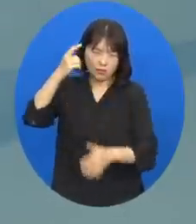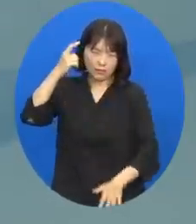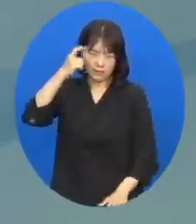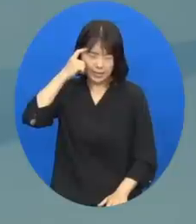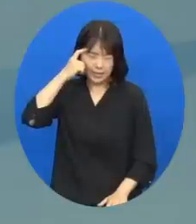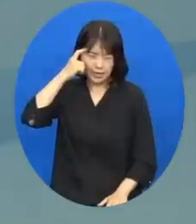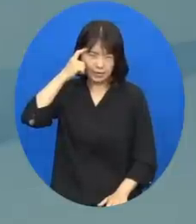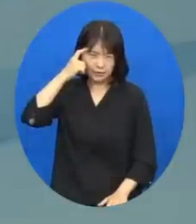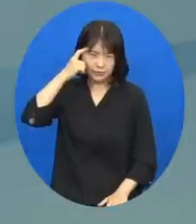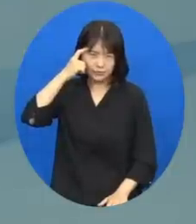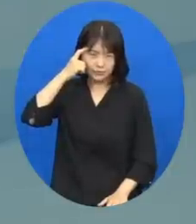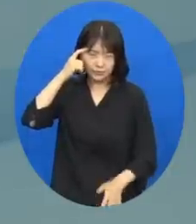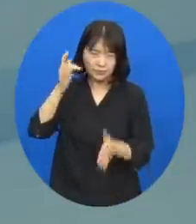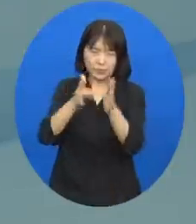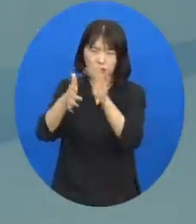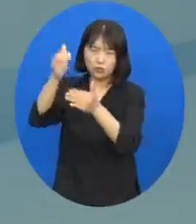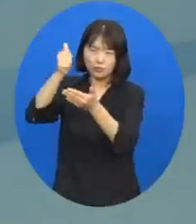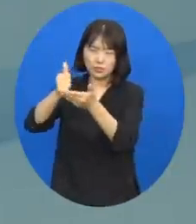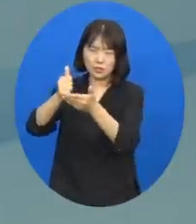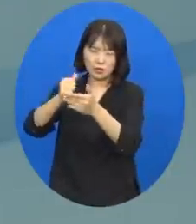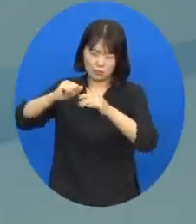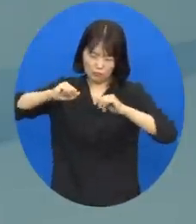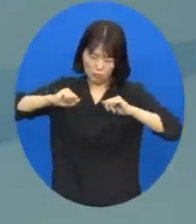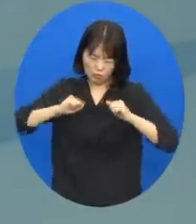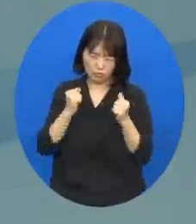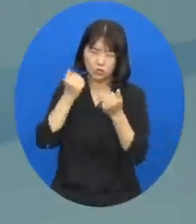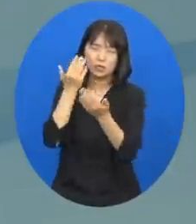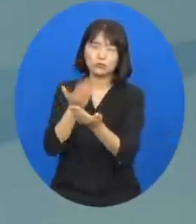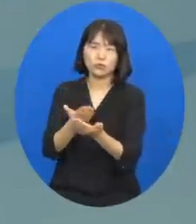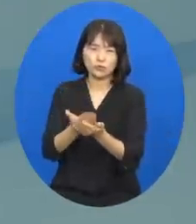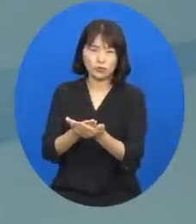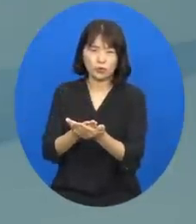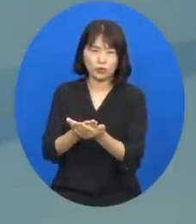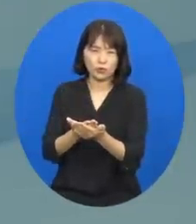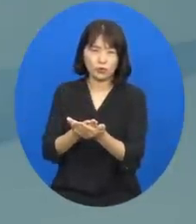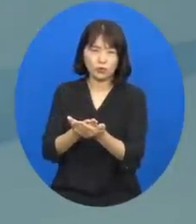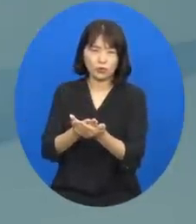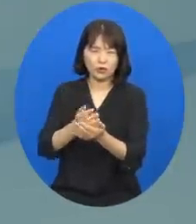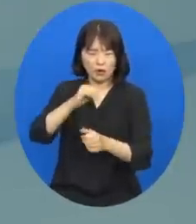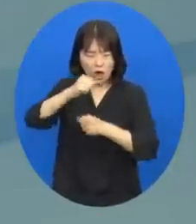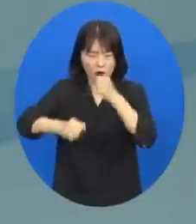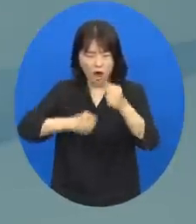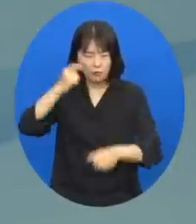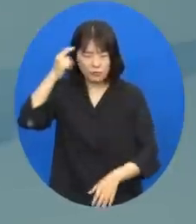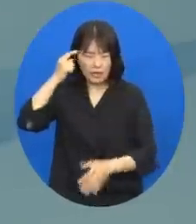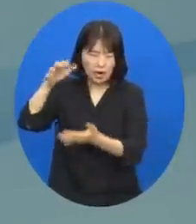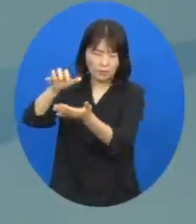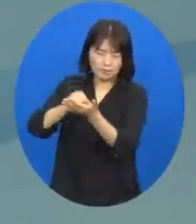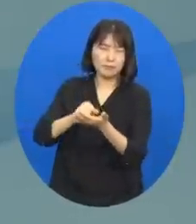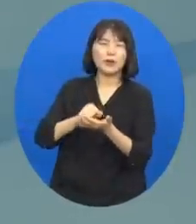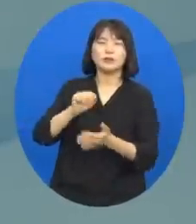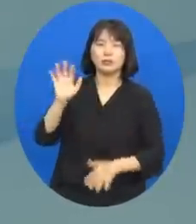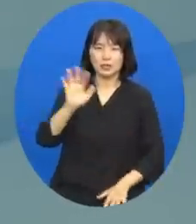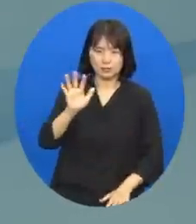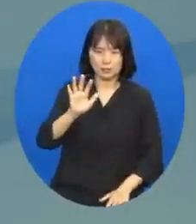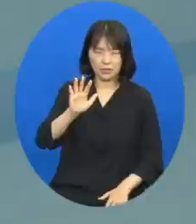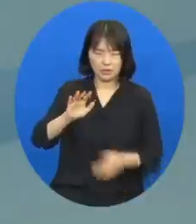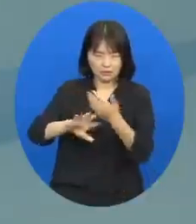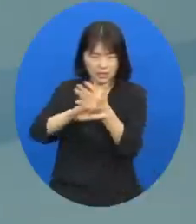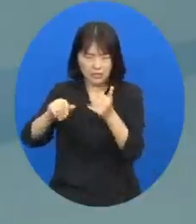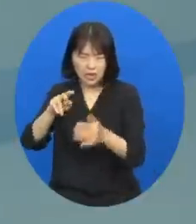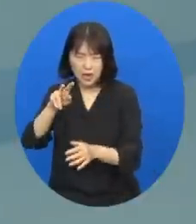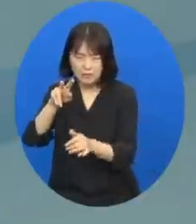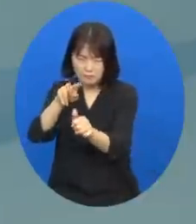예수님께 복점 시키게 하여 주시옵소서 우리가 아무 것이나 아무 생각이나 받아 들지 않겠습니다 남들은 미워하면서